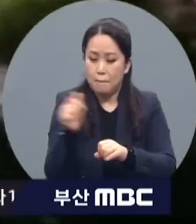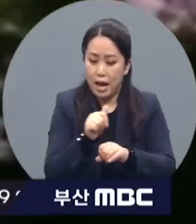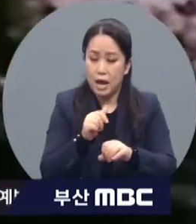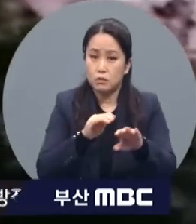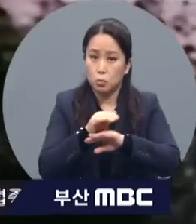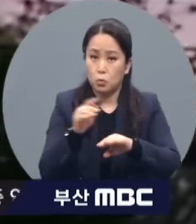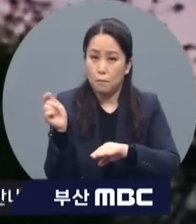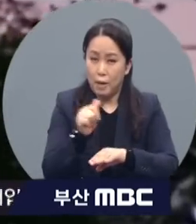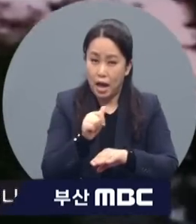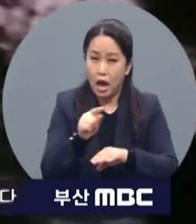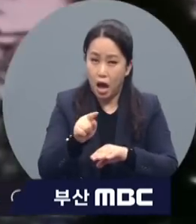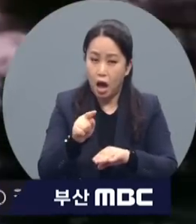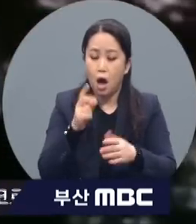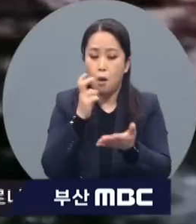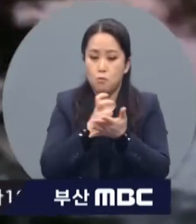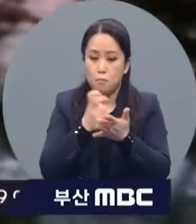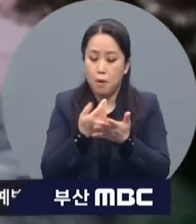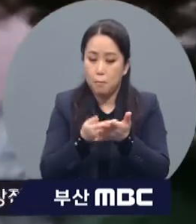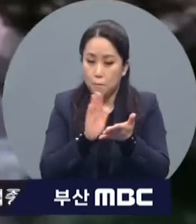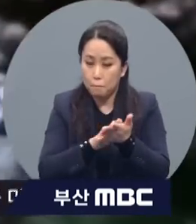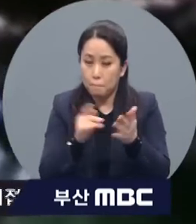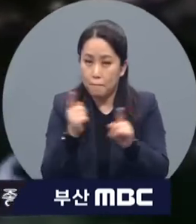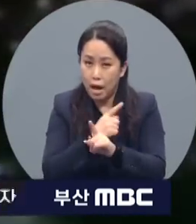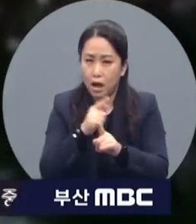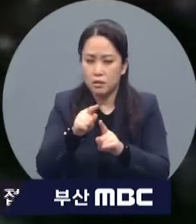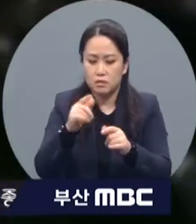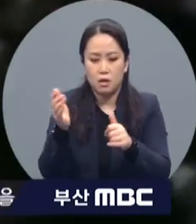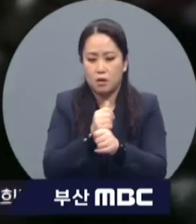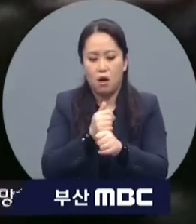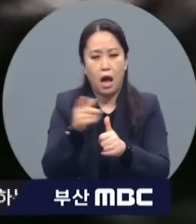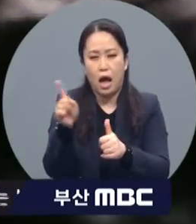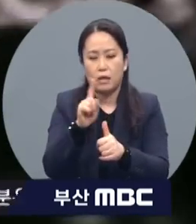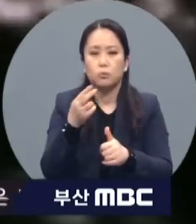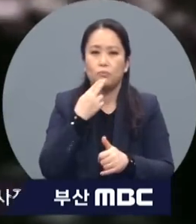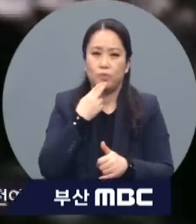변경에 대해 한 건도 입건하지 않았습니다. MBC 뉴스 김윤아입니다.